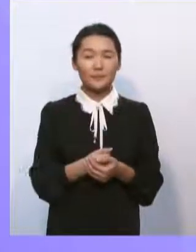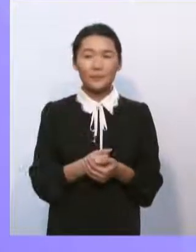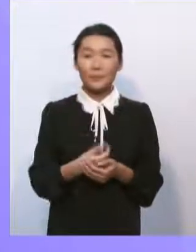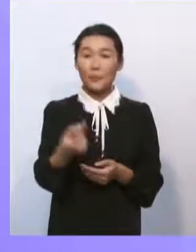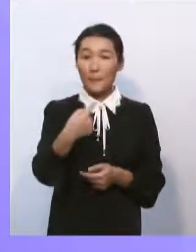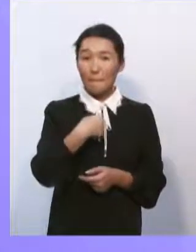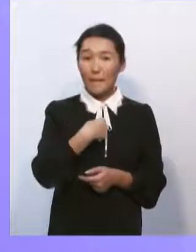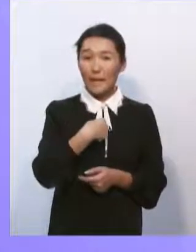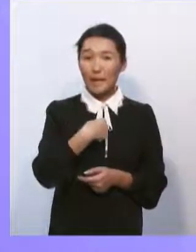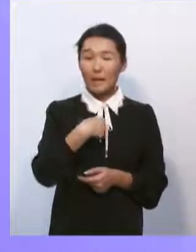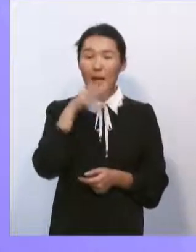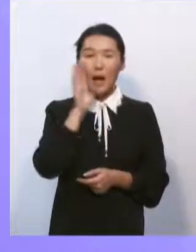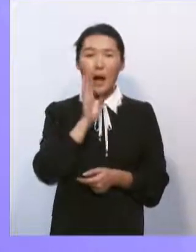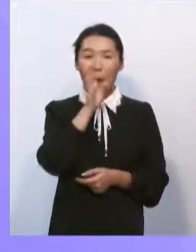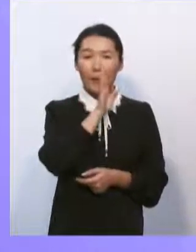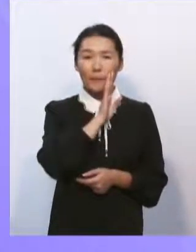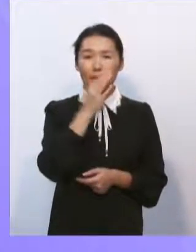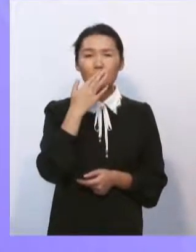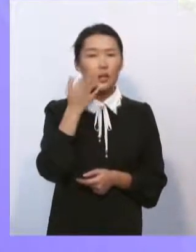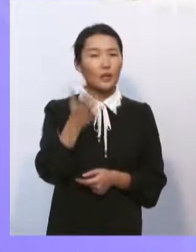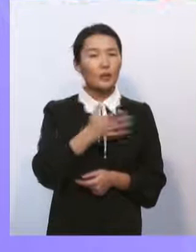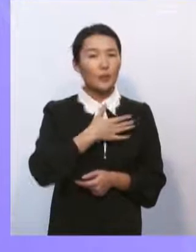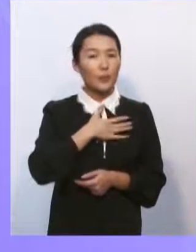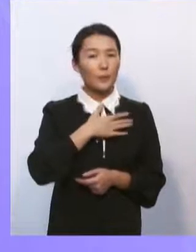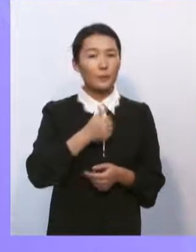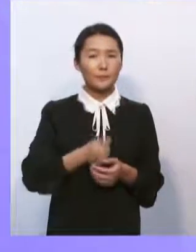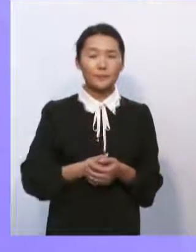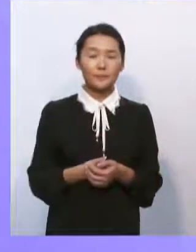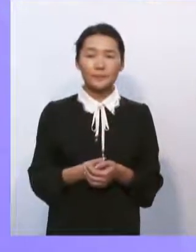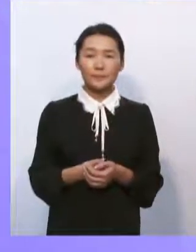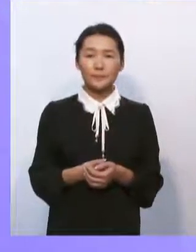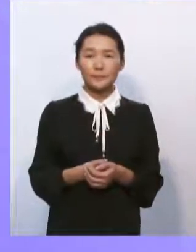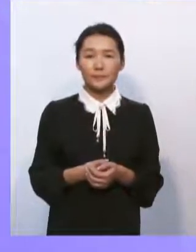Мен апамды жакшы көрөм.